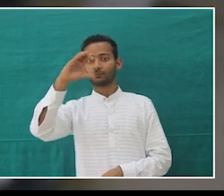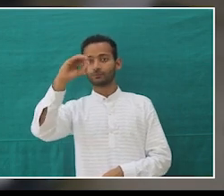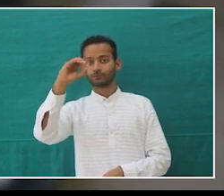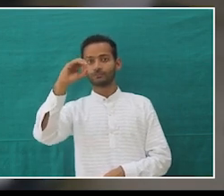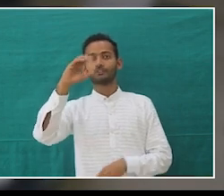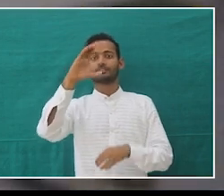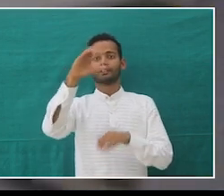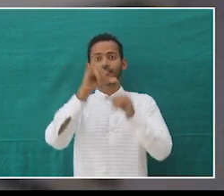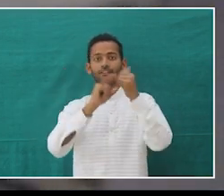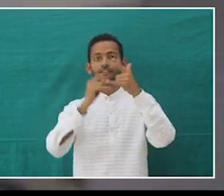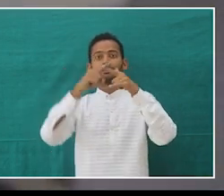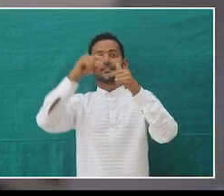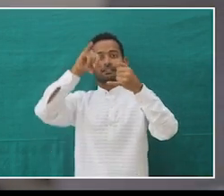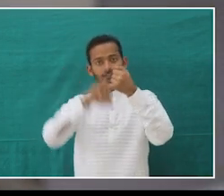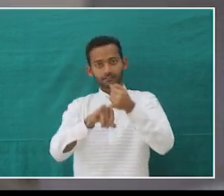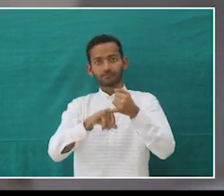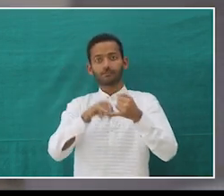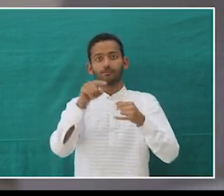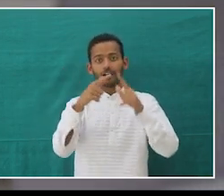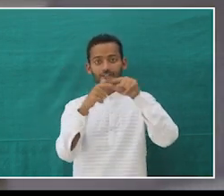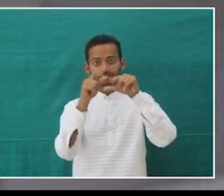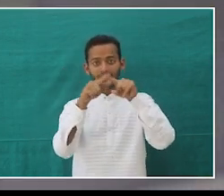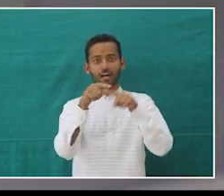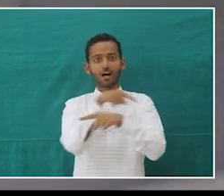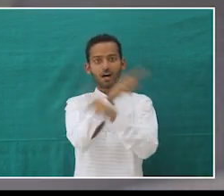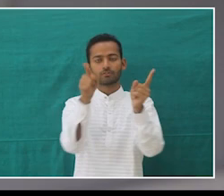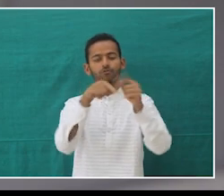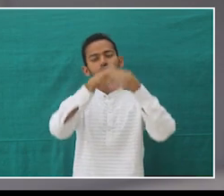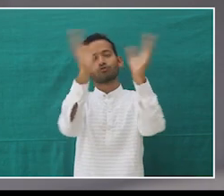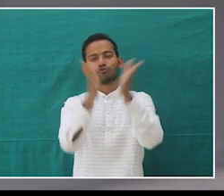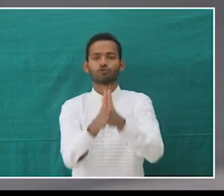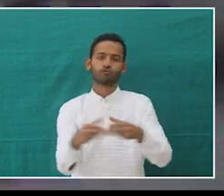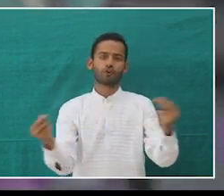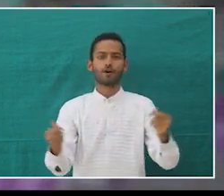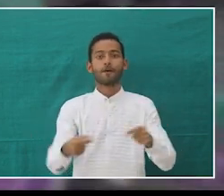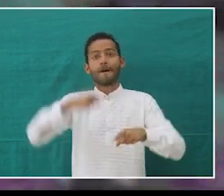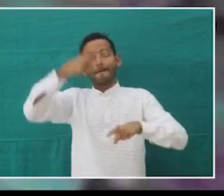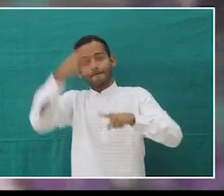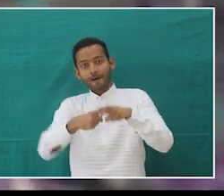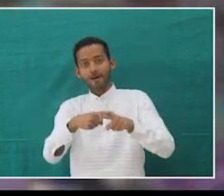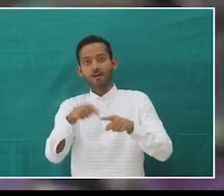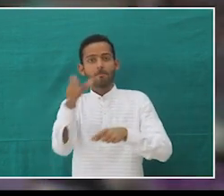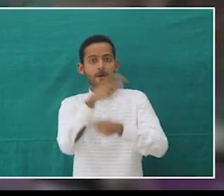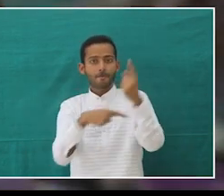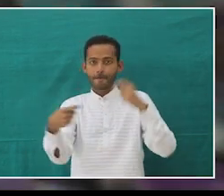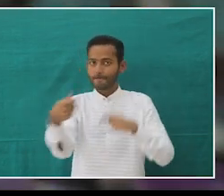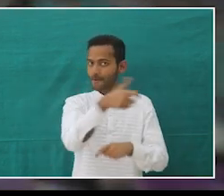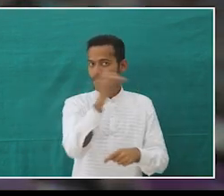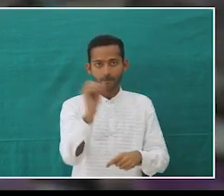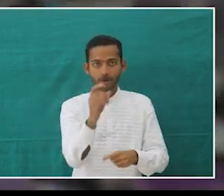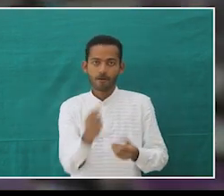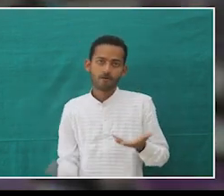10000048000 690 मामलों का समाधान किया जा चुका है और विवादित टैक्स के